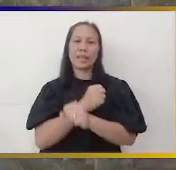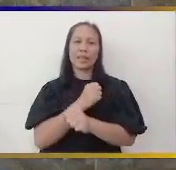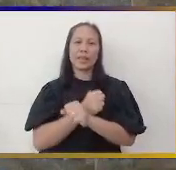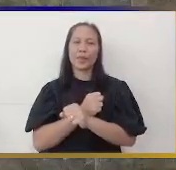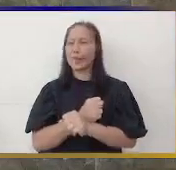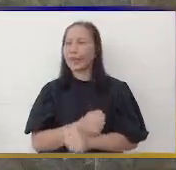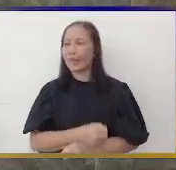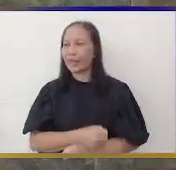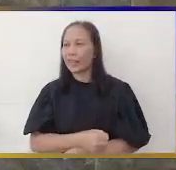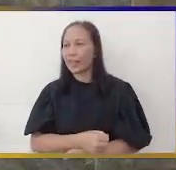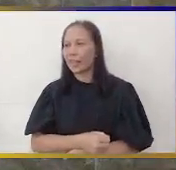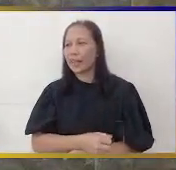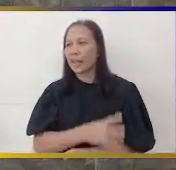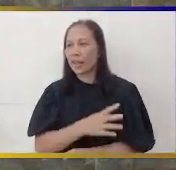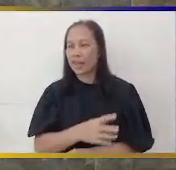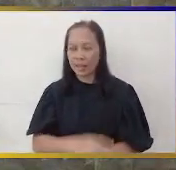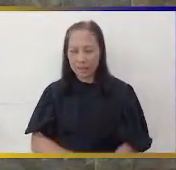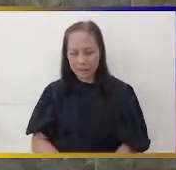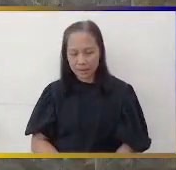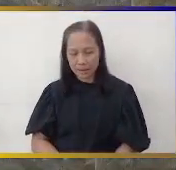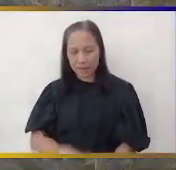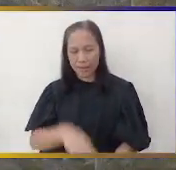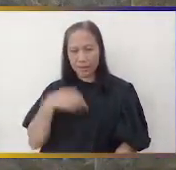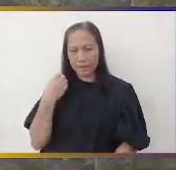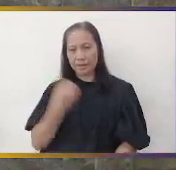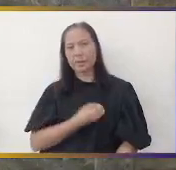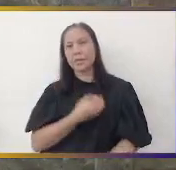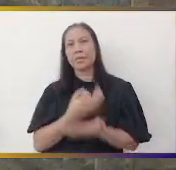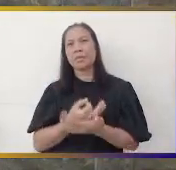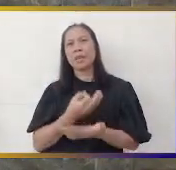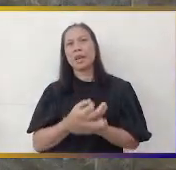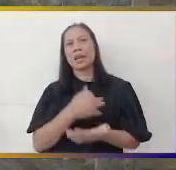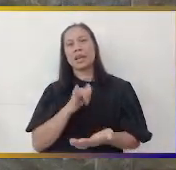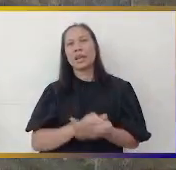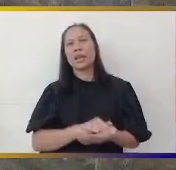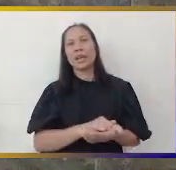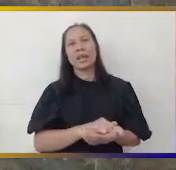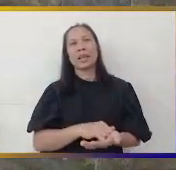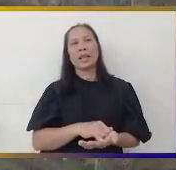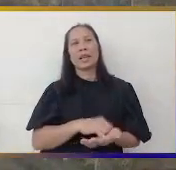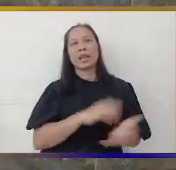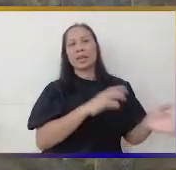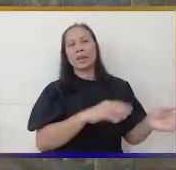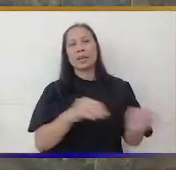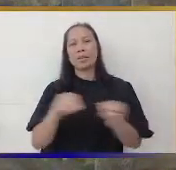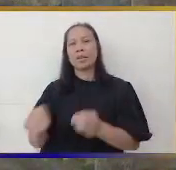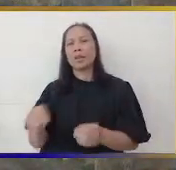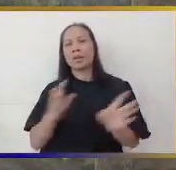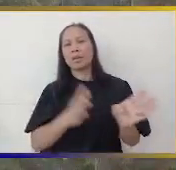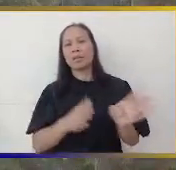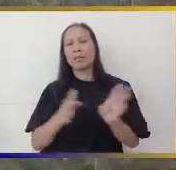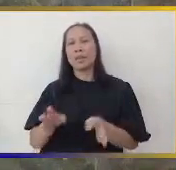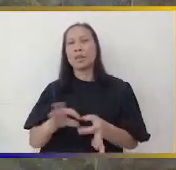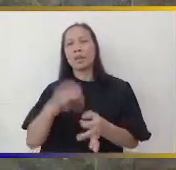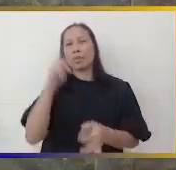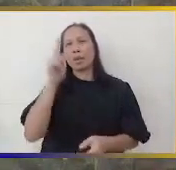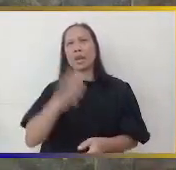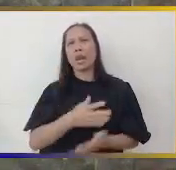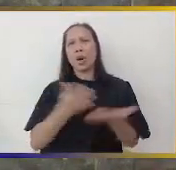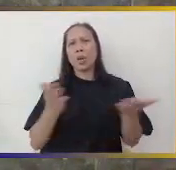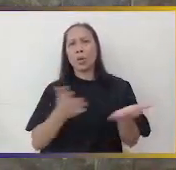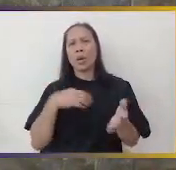heart also ngayon yung pera na inilagay natin sa plano ng Diyos Saan dinala yung puso